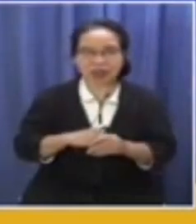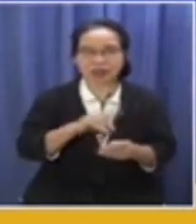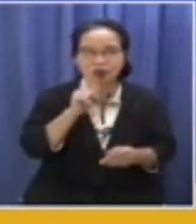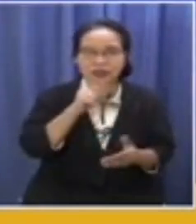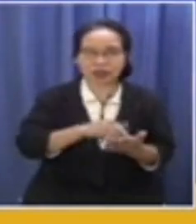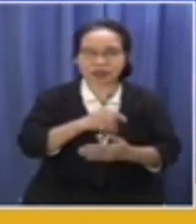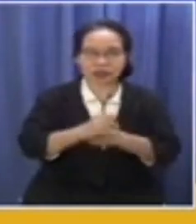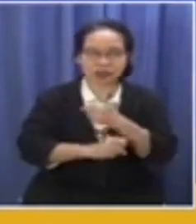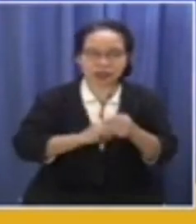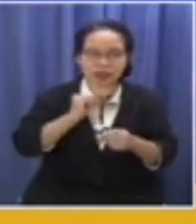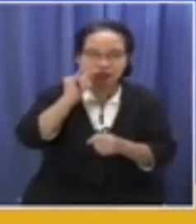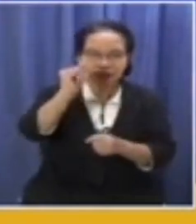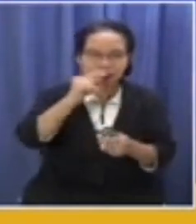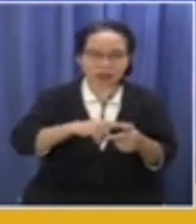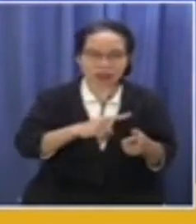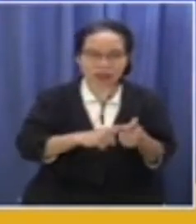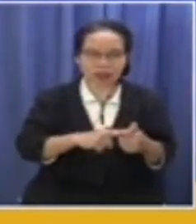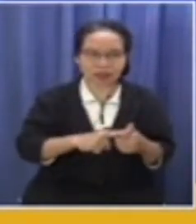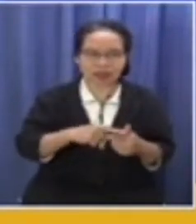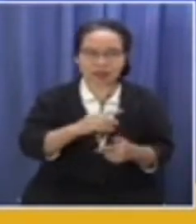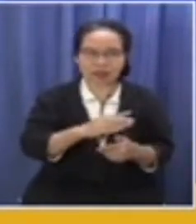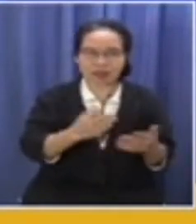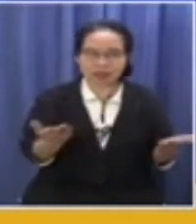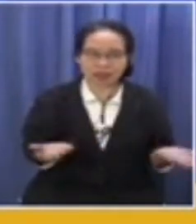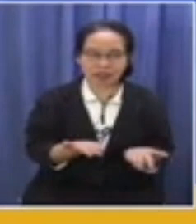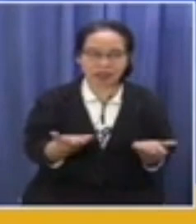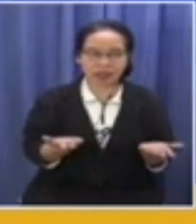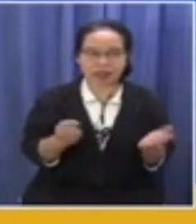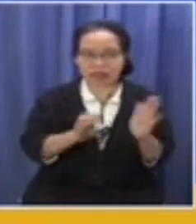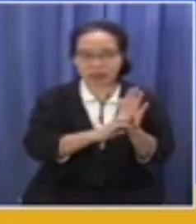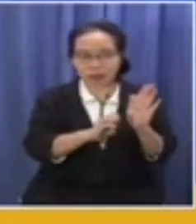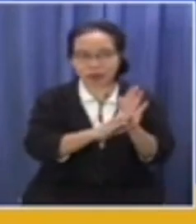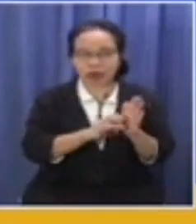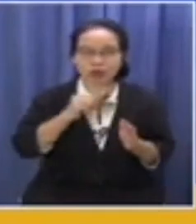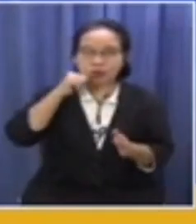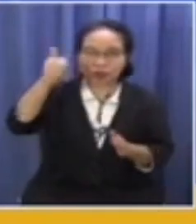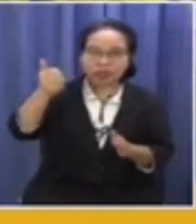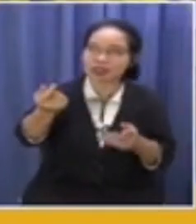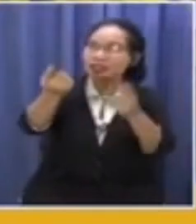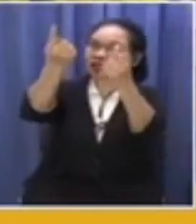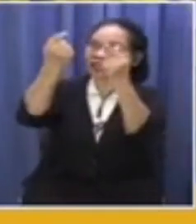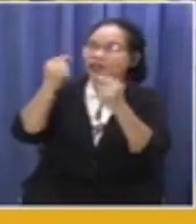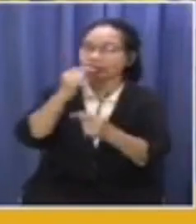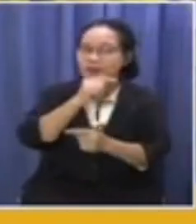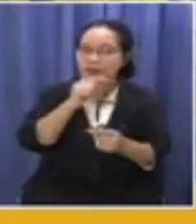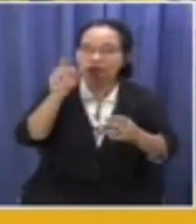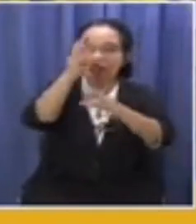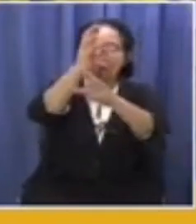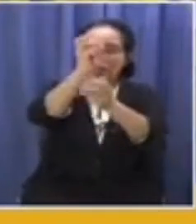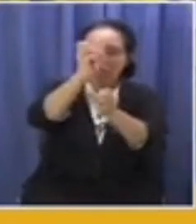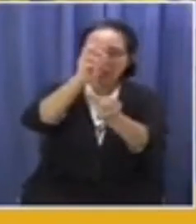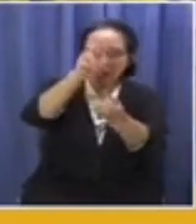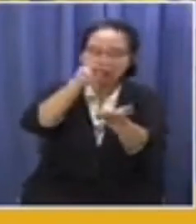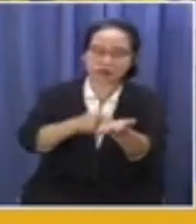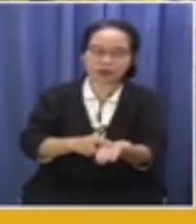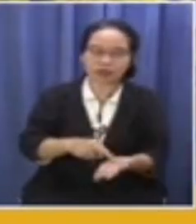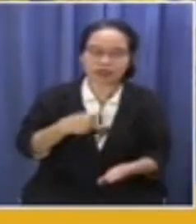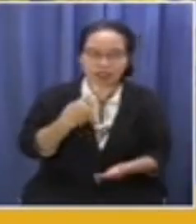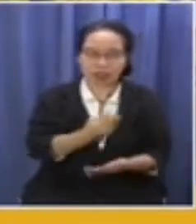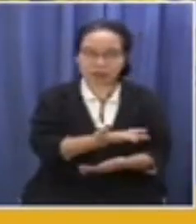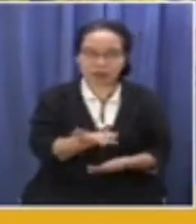ng 1,000 taon kaya ganito po ang conjugation e halimbawa bukas po dumating ang pag-agaw o yung